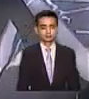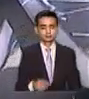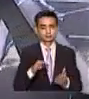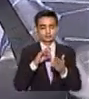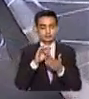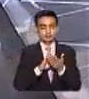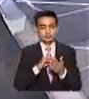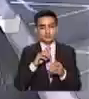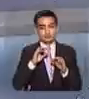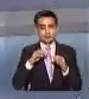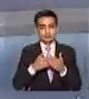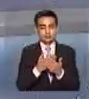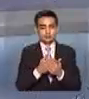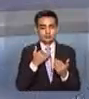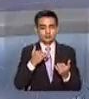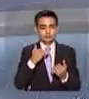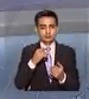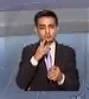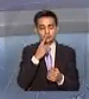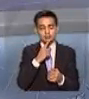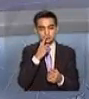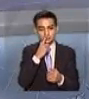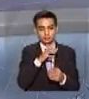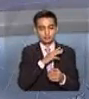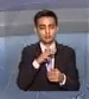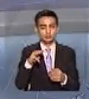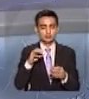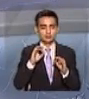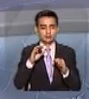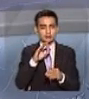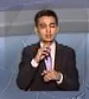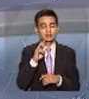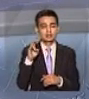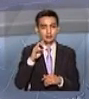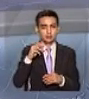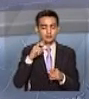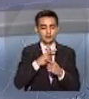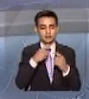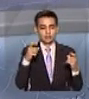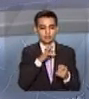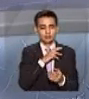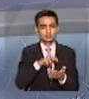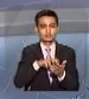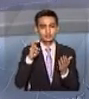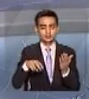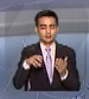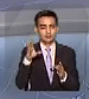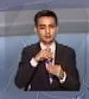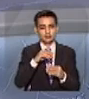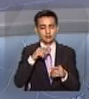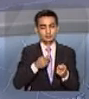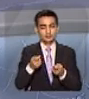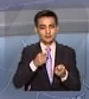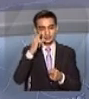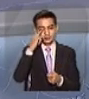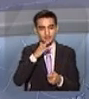Срочная новость из Икарды. Буквально несколько минут назад Нурсултан Назарбаев отправил в отставку правительство Казахстана.